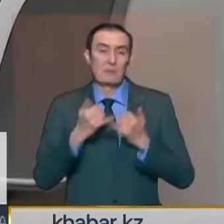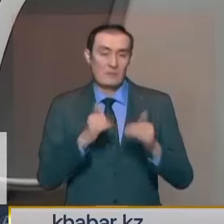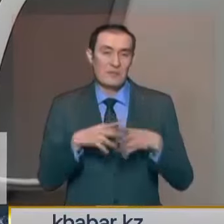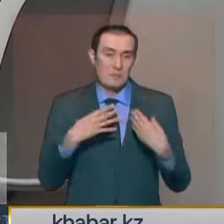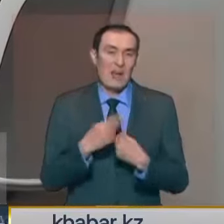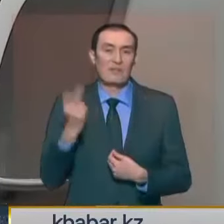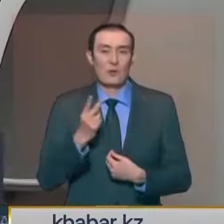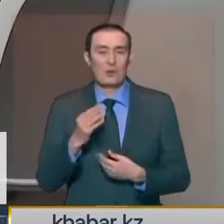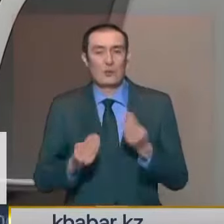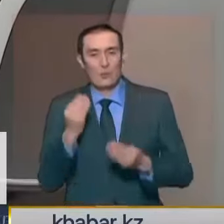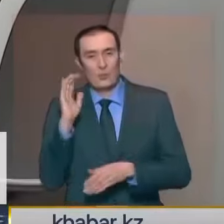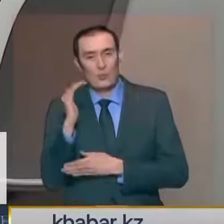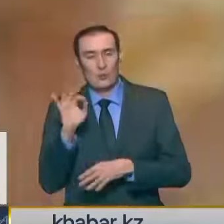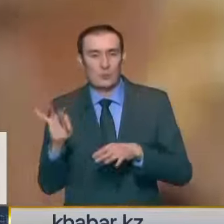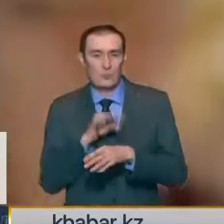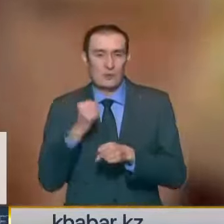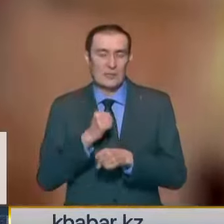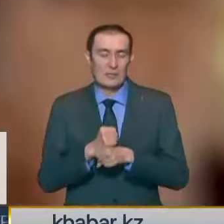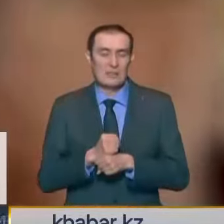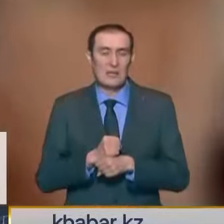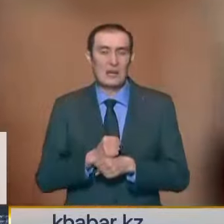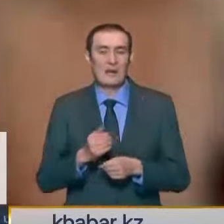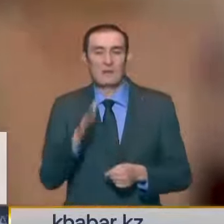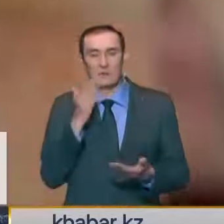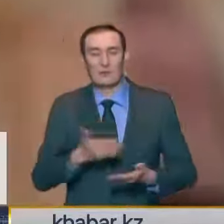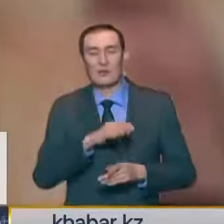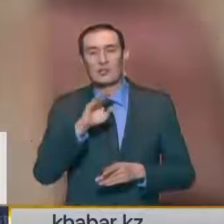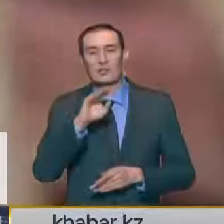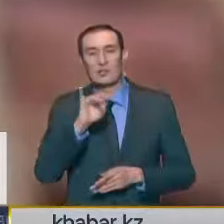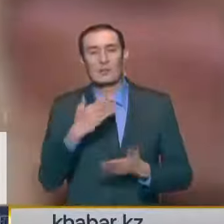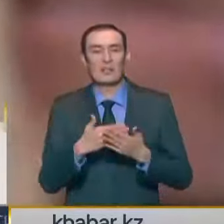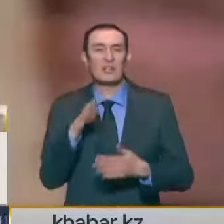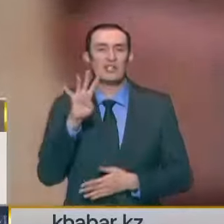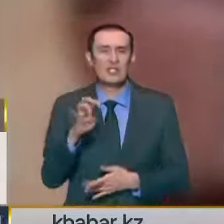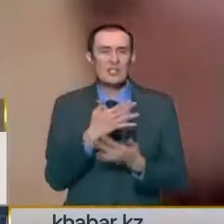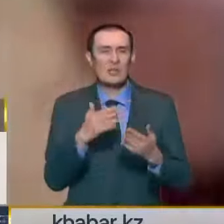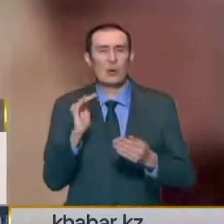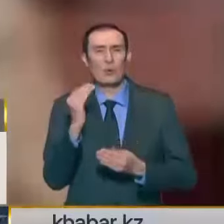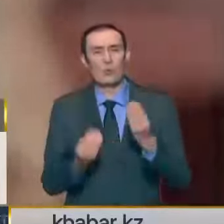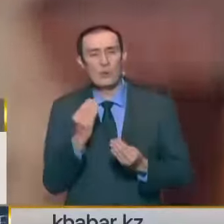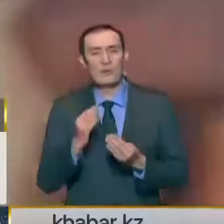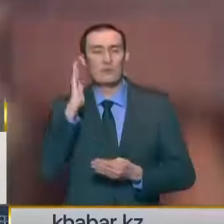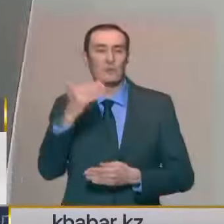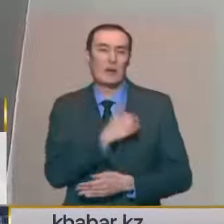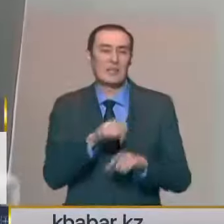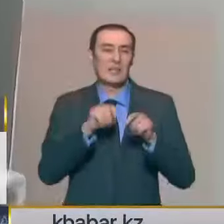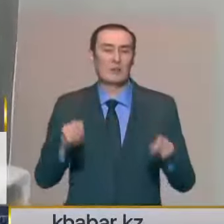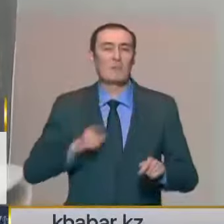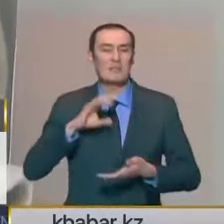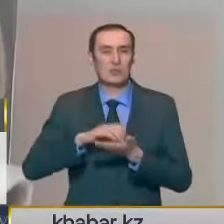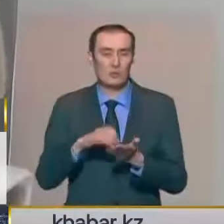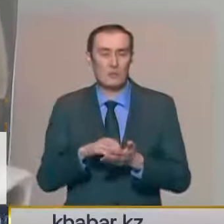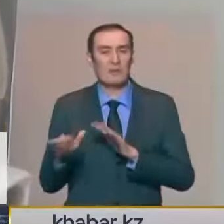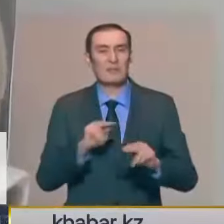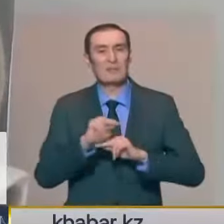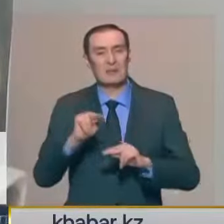моя кукла е рукоделие за годы ти Жана русава создала порядка 400 кукол в будущем она хохочет открыть свою мастерскую и